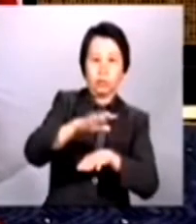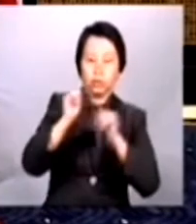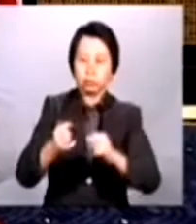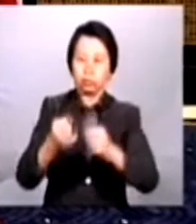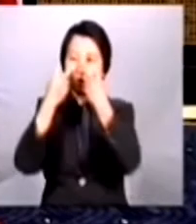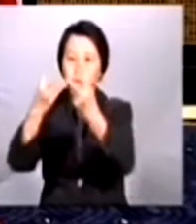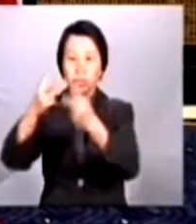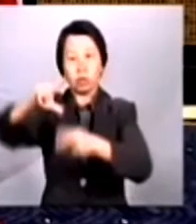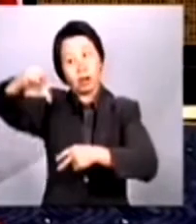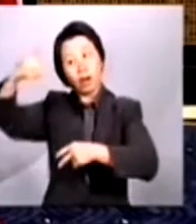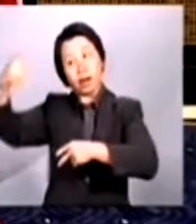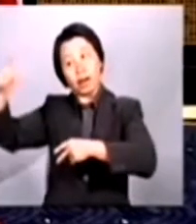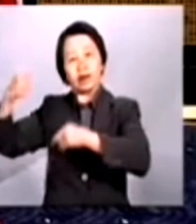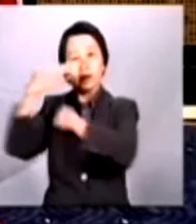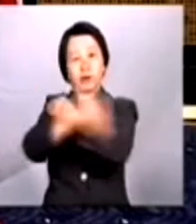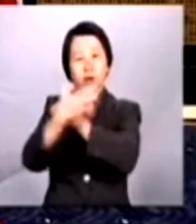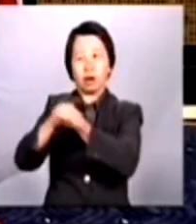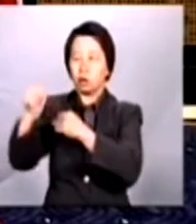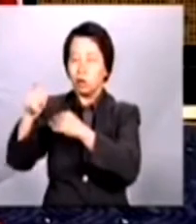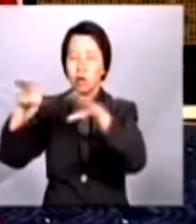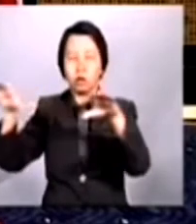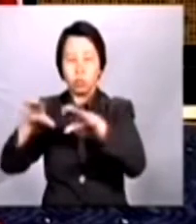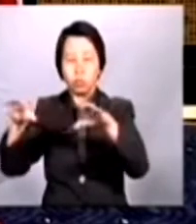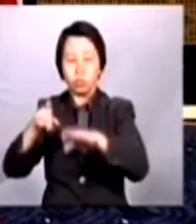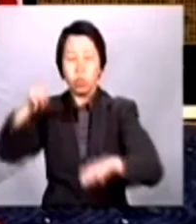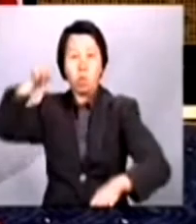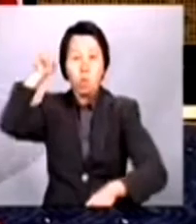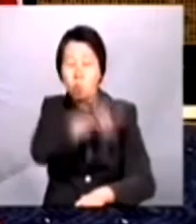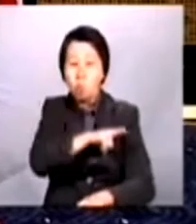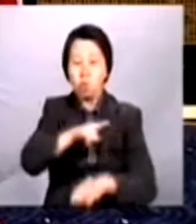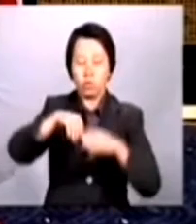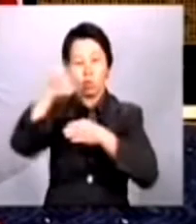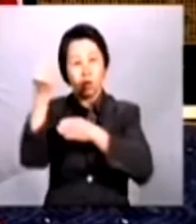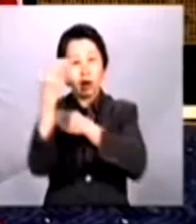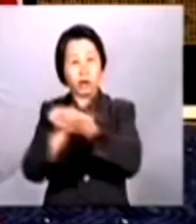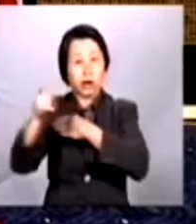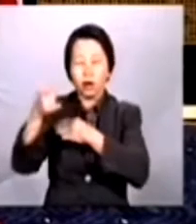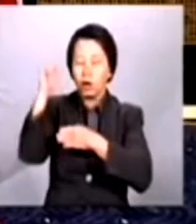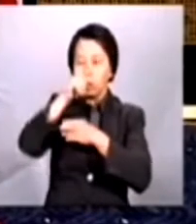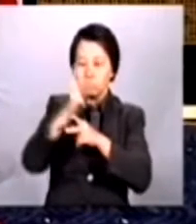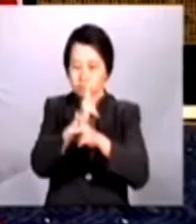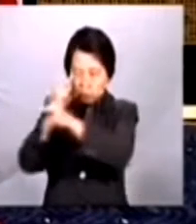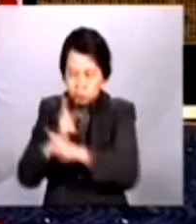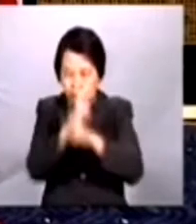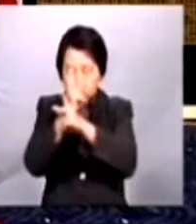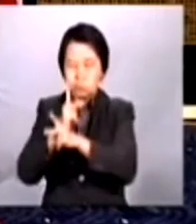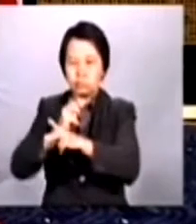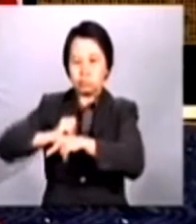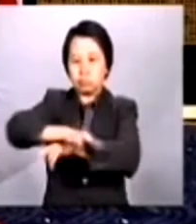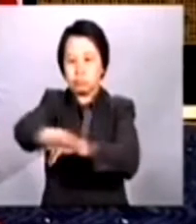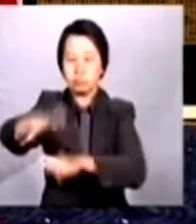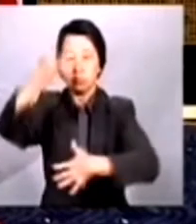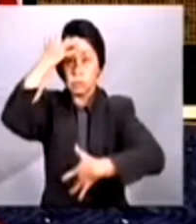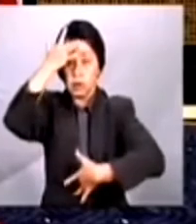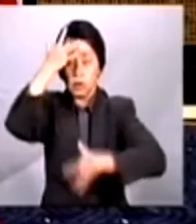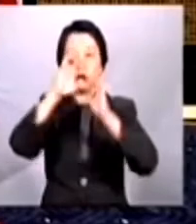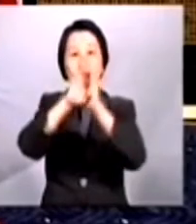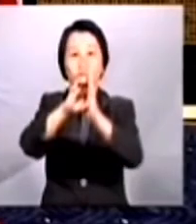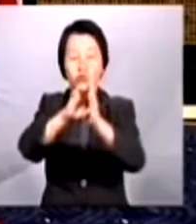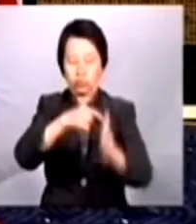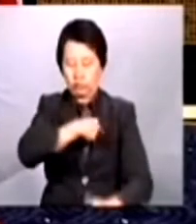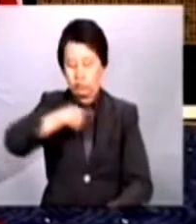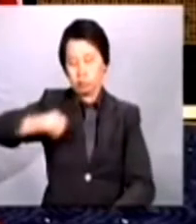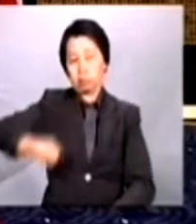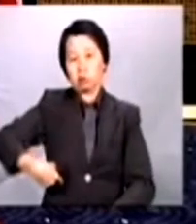bahwa pemohon negara yang mengambil langkah yang agak drastic untuk mengawal penularan wabah ini seperti